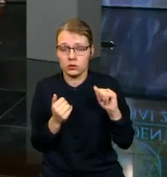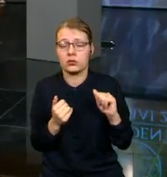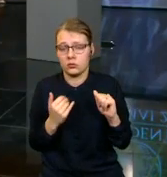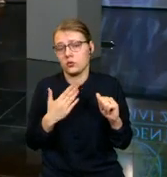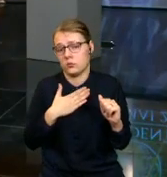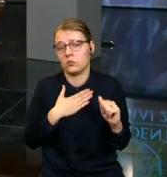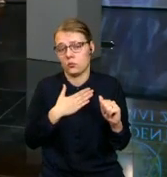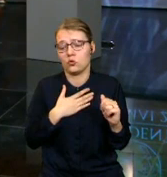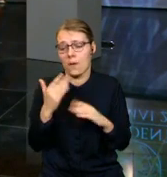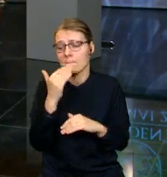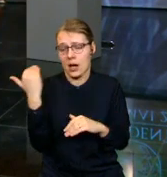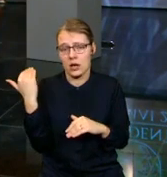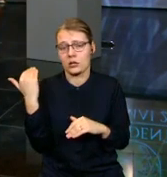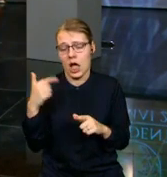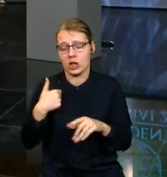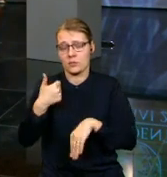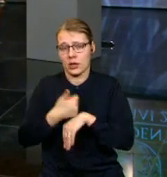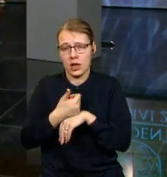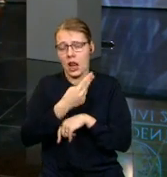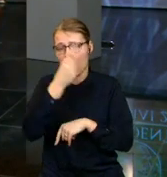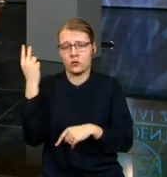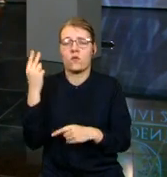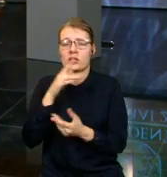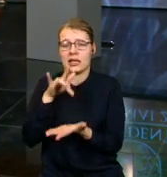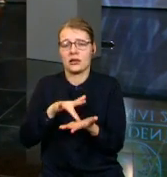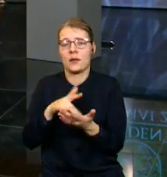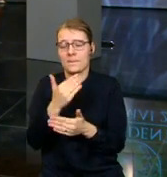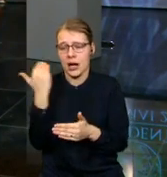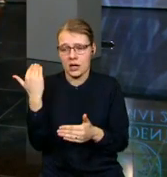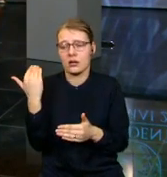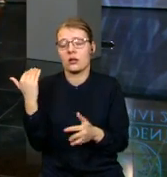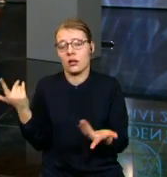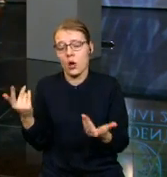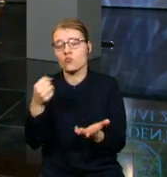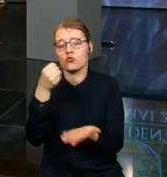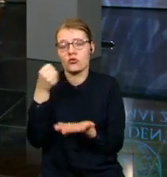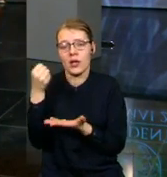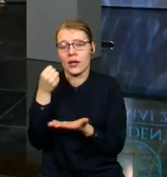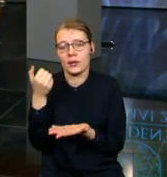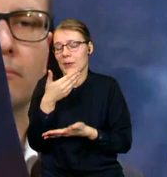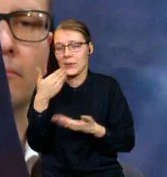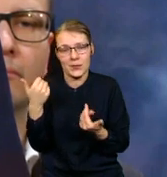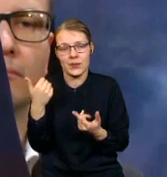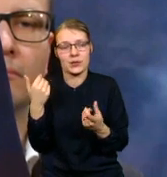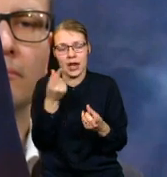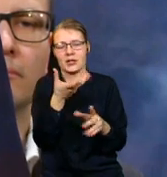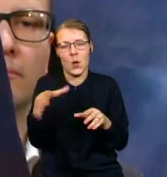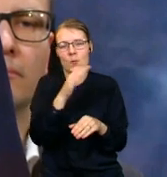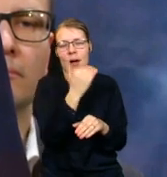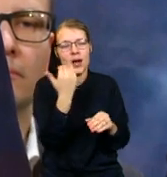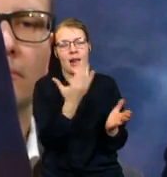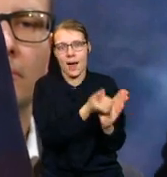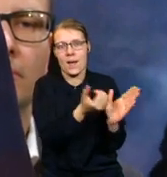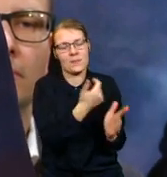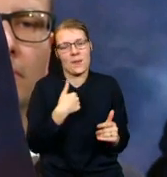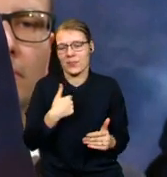mūsų partija, kurios pirmininkas esu Lietuvos centro partija, iki šiol negaudo biudžeto dotacijos skirtingai negu absoliuti dauguma Lietuvos partijų. Ir tai